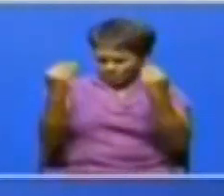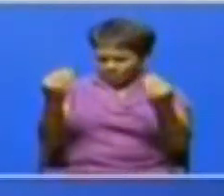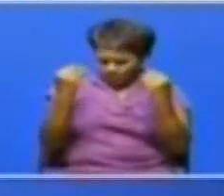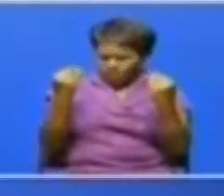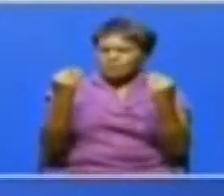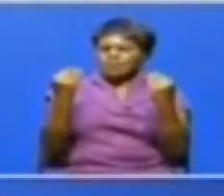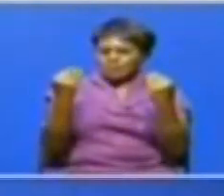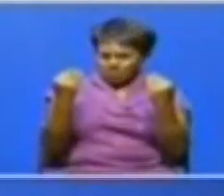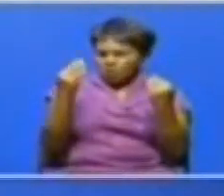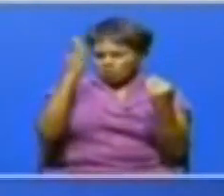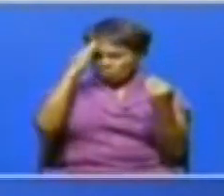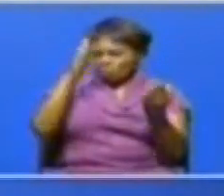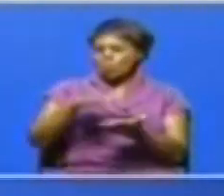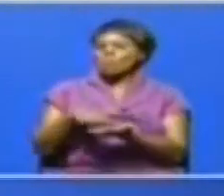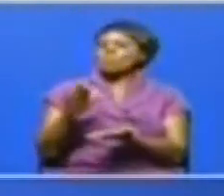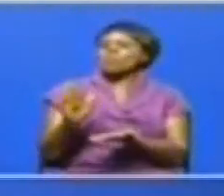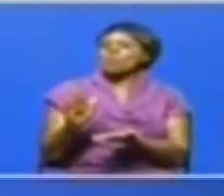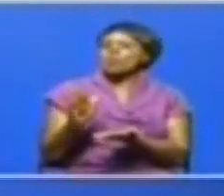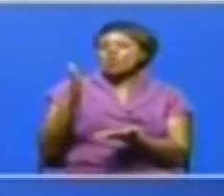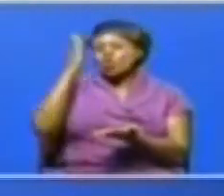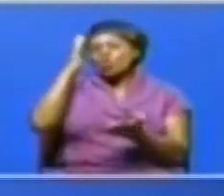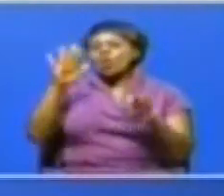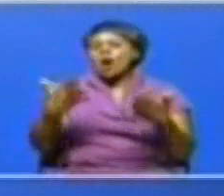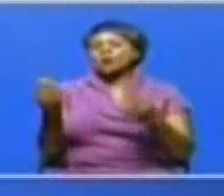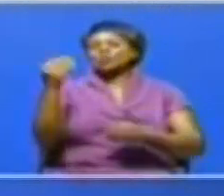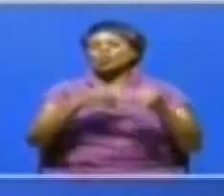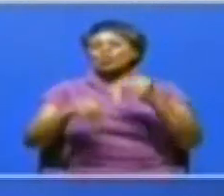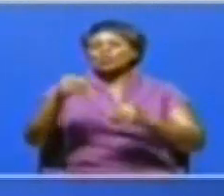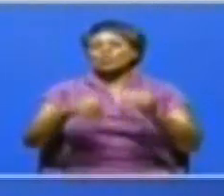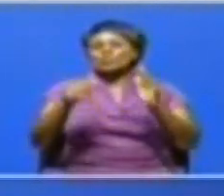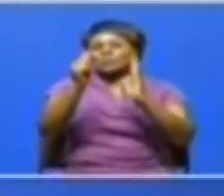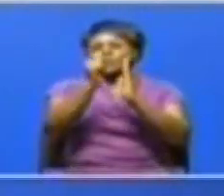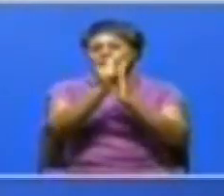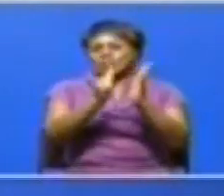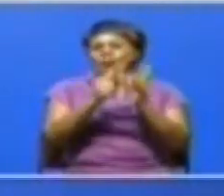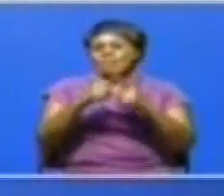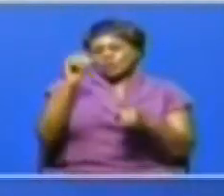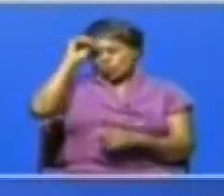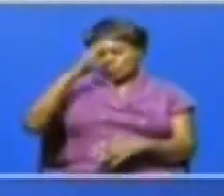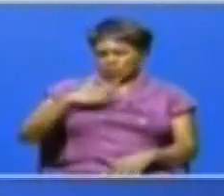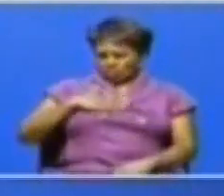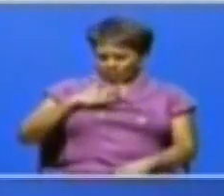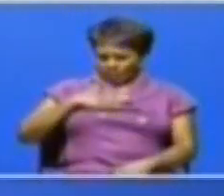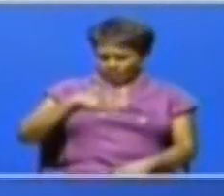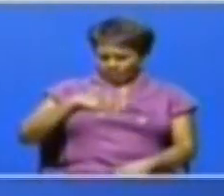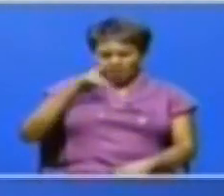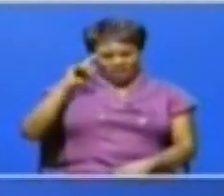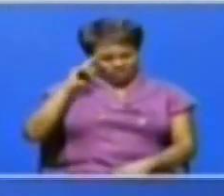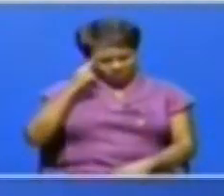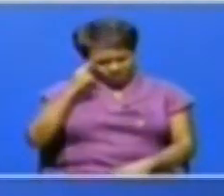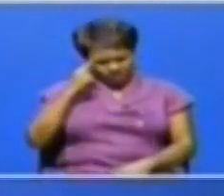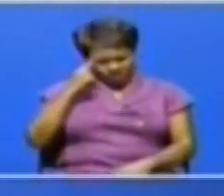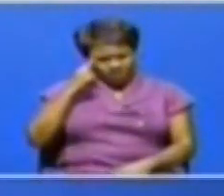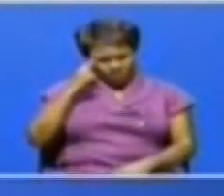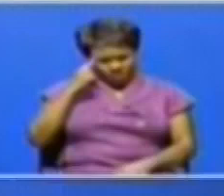kwamba tutaweza kujua mengi na kujua namna ya kuchangia hayo maneno. Lakini kwa maoni yangu mimi nafikiri